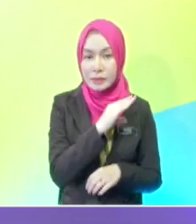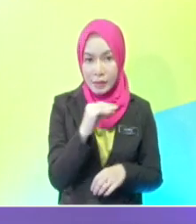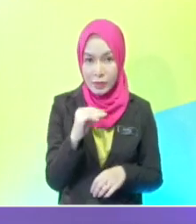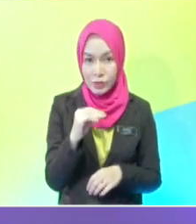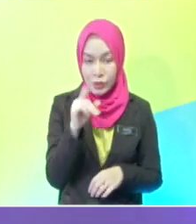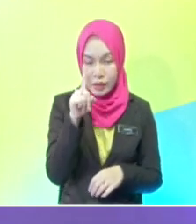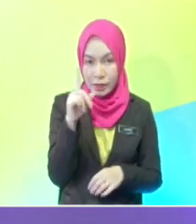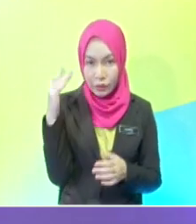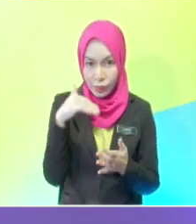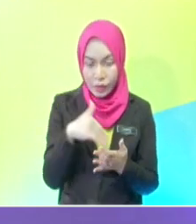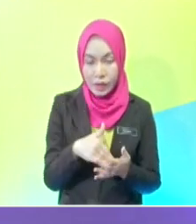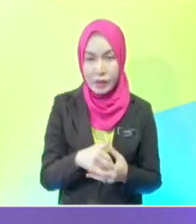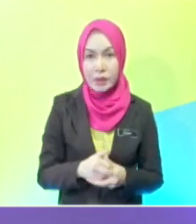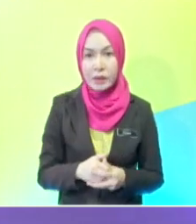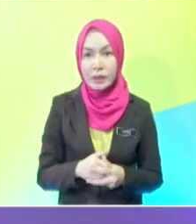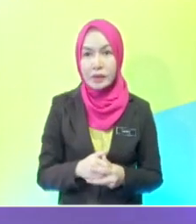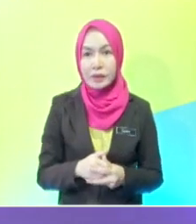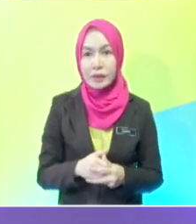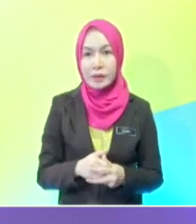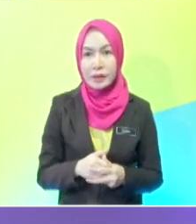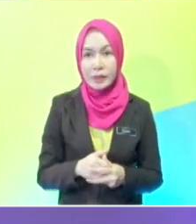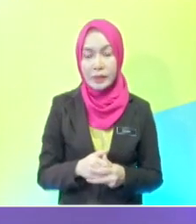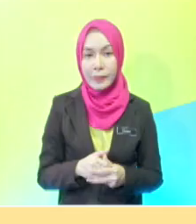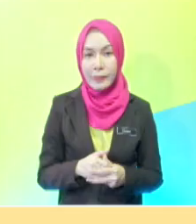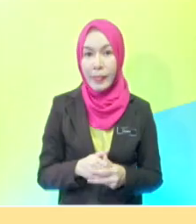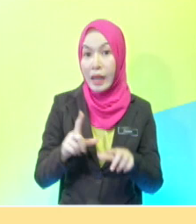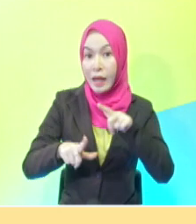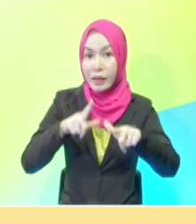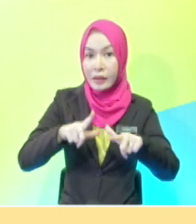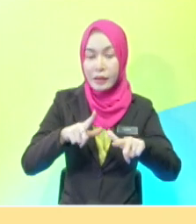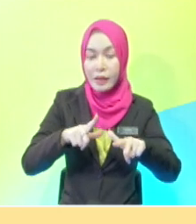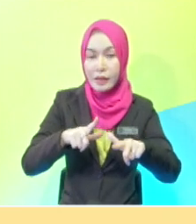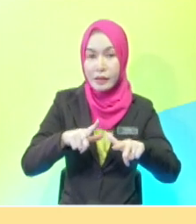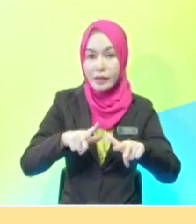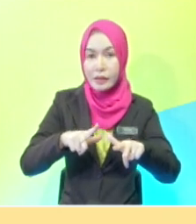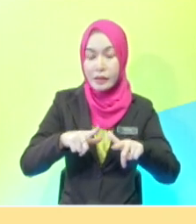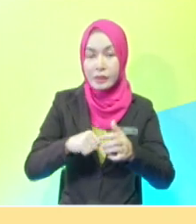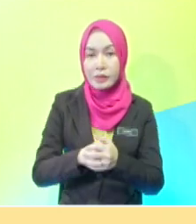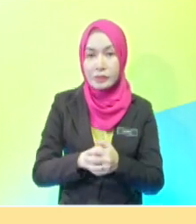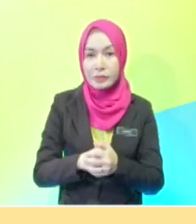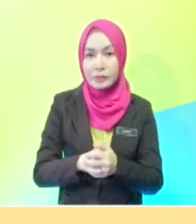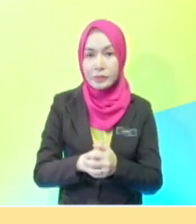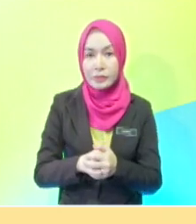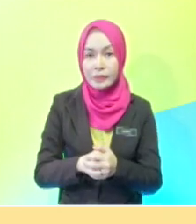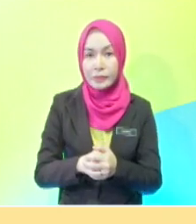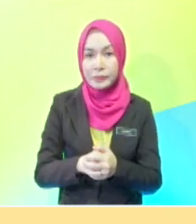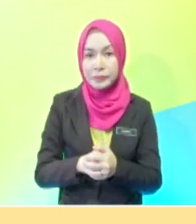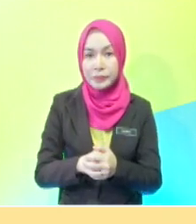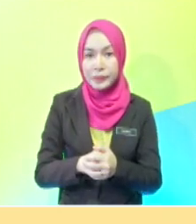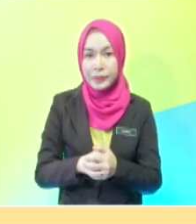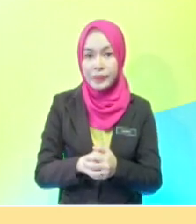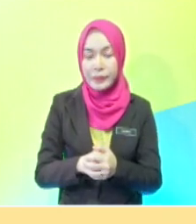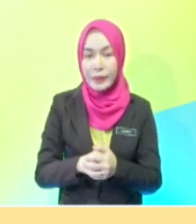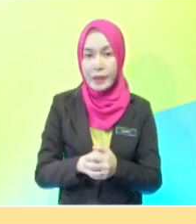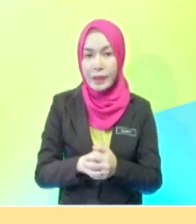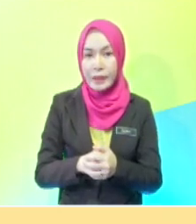gunakan dan langkah yang ketiga atau proses yang ketiga adalah pengguna di